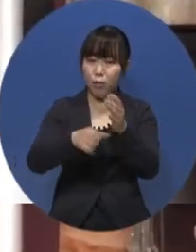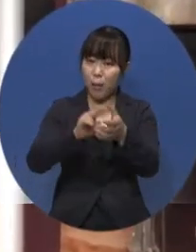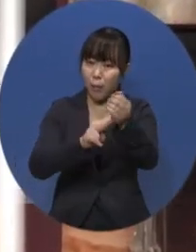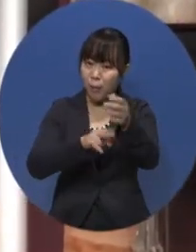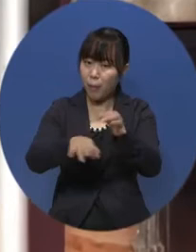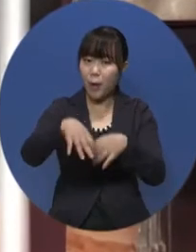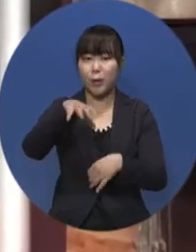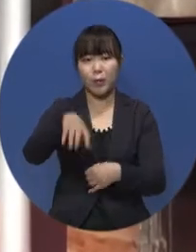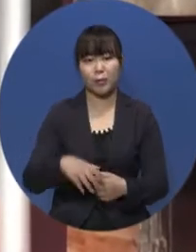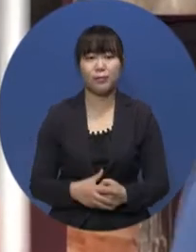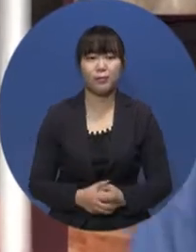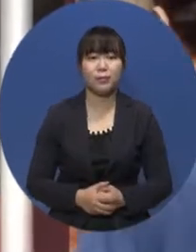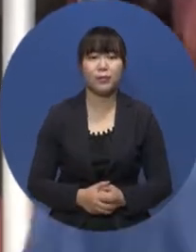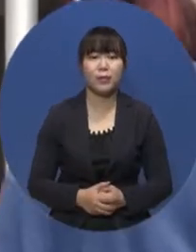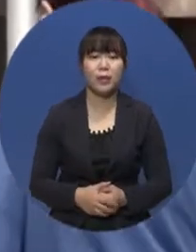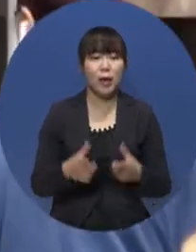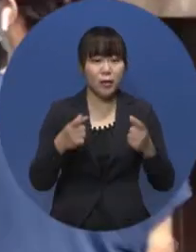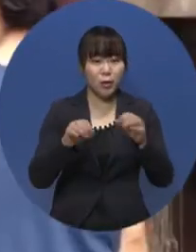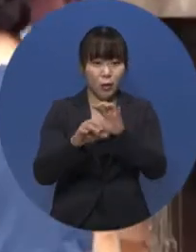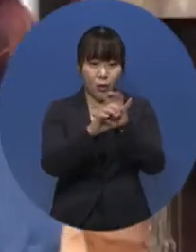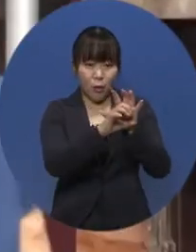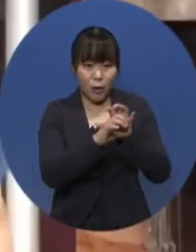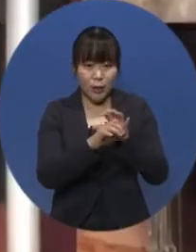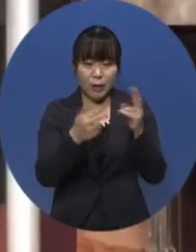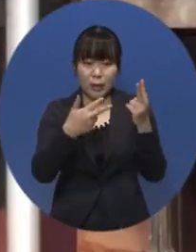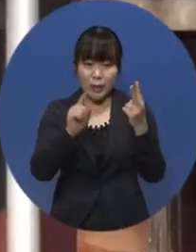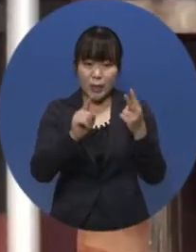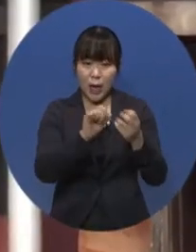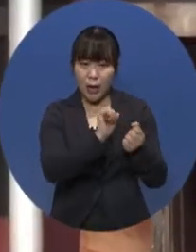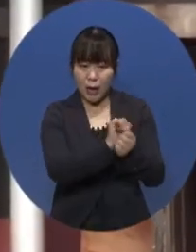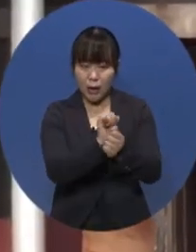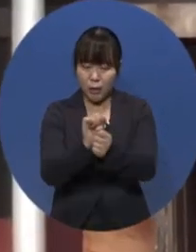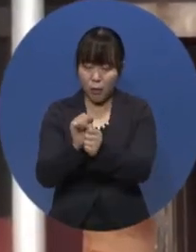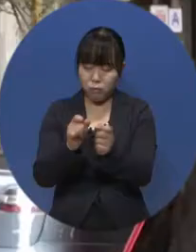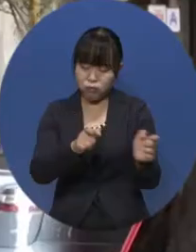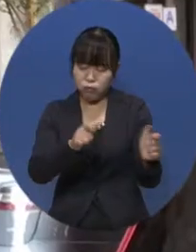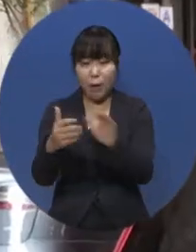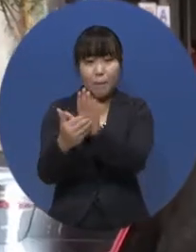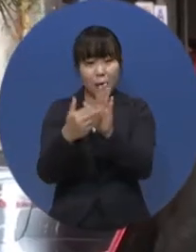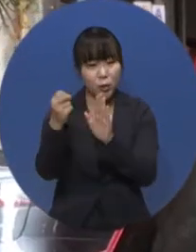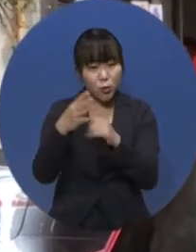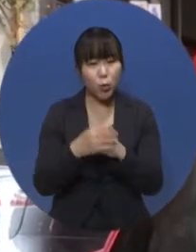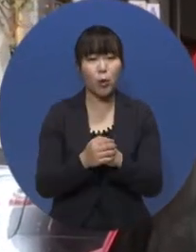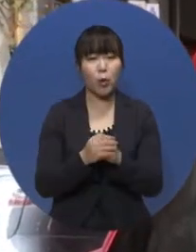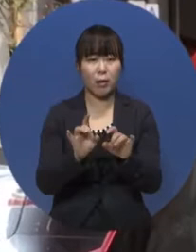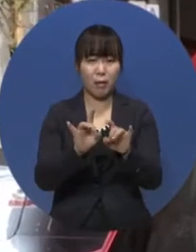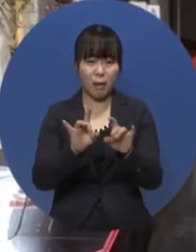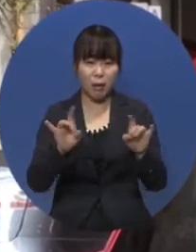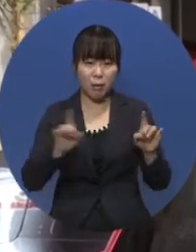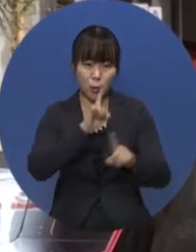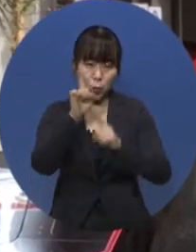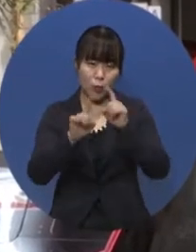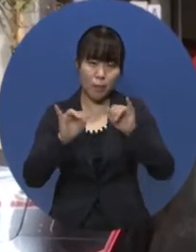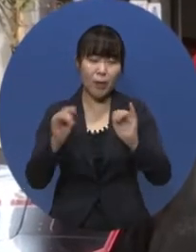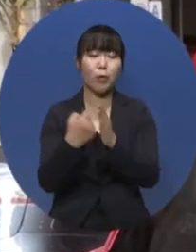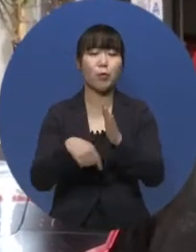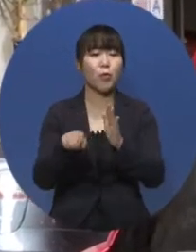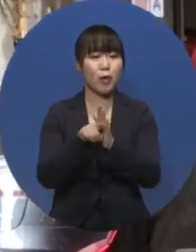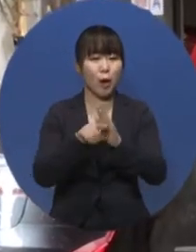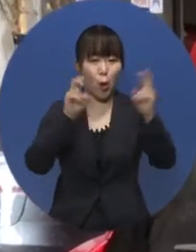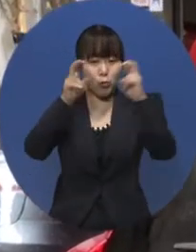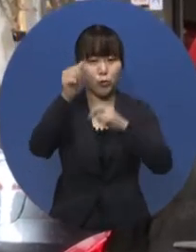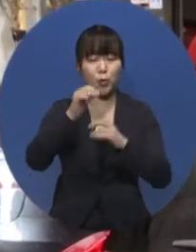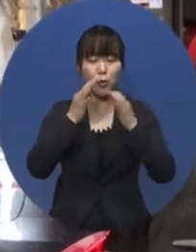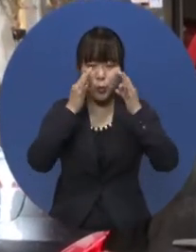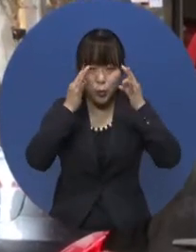있습니다. 이에 따라 코로나19 2차 감염 확산 방지와 각종 소송을 예방하기 위한 업주들의 노력도